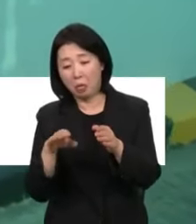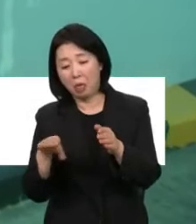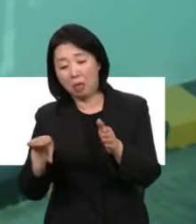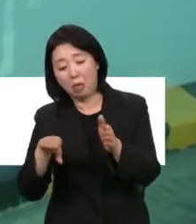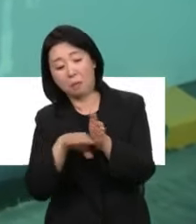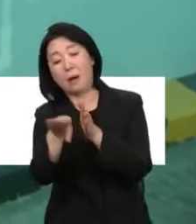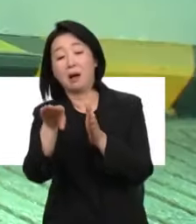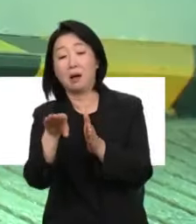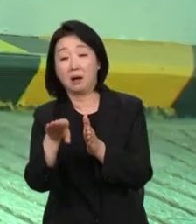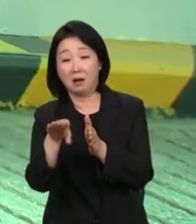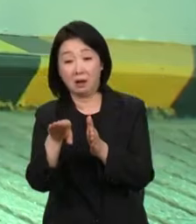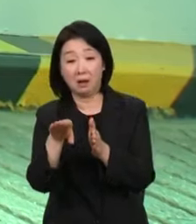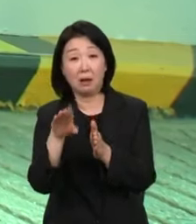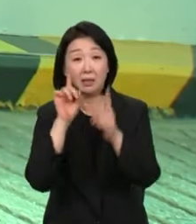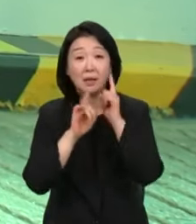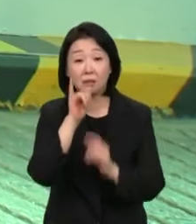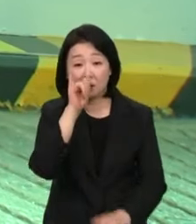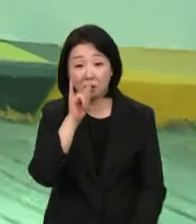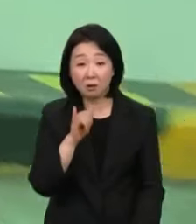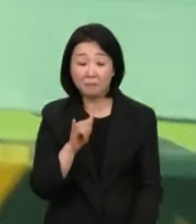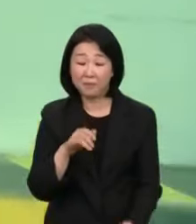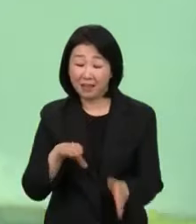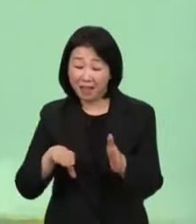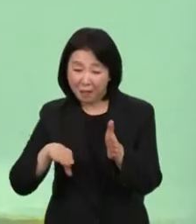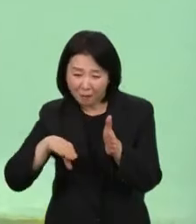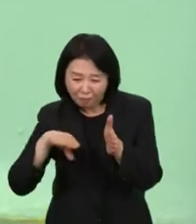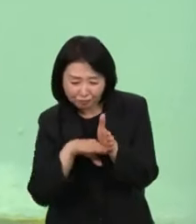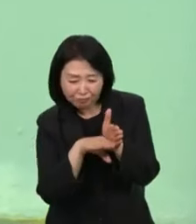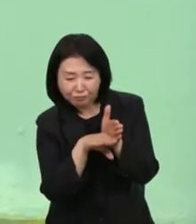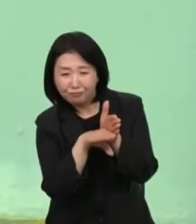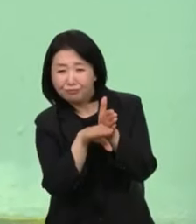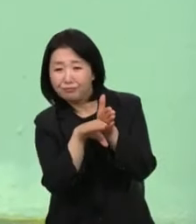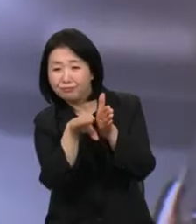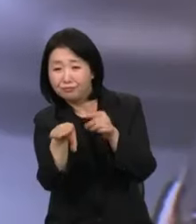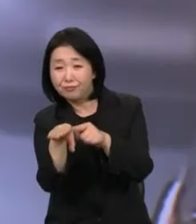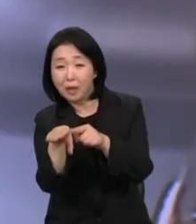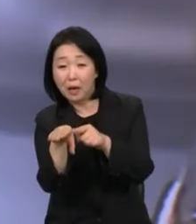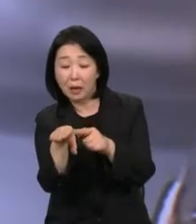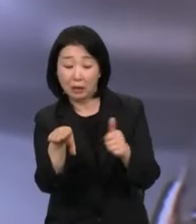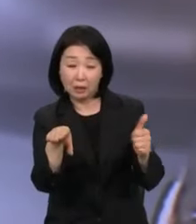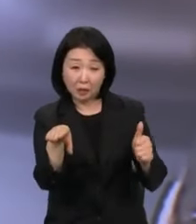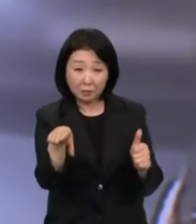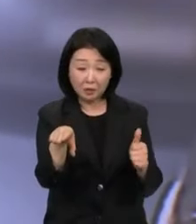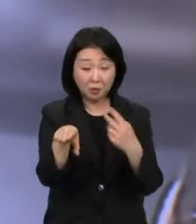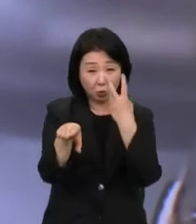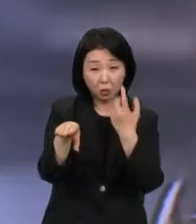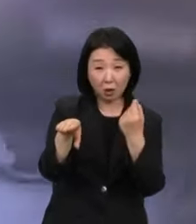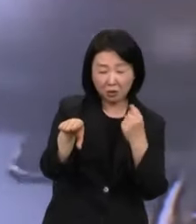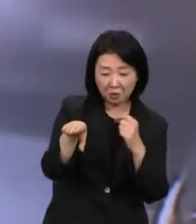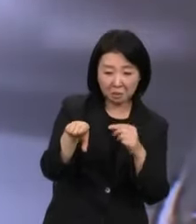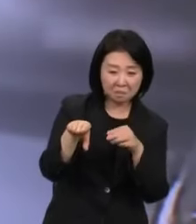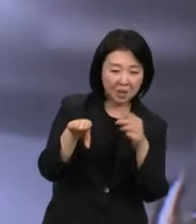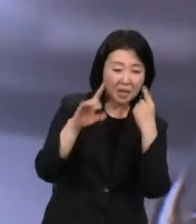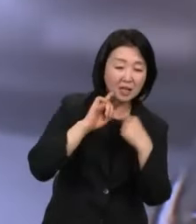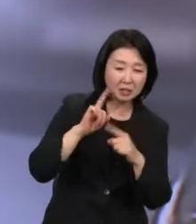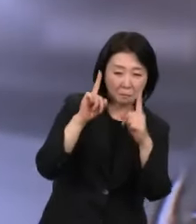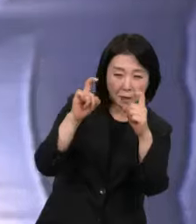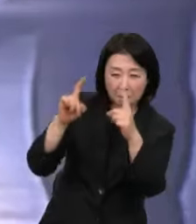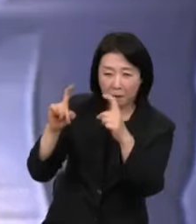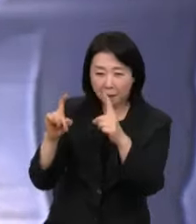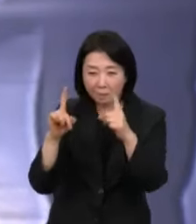소리를 들었어요. 주차장 진입하면서 벽을 들이받은 SUV, 남성들은 조사원처럼 망가진 부분 사진도